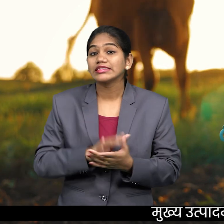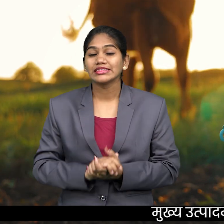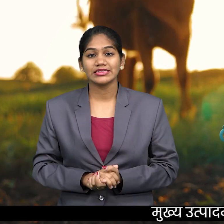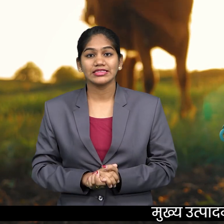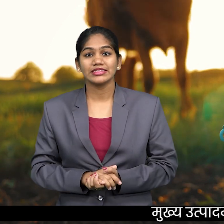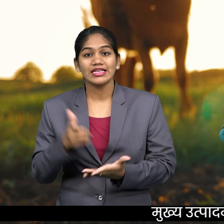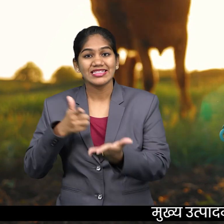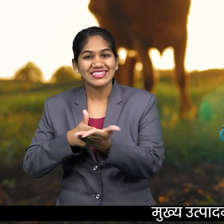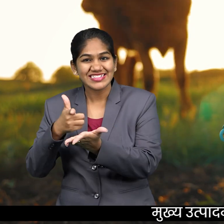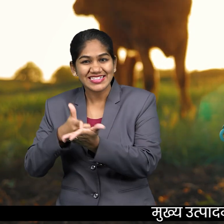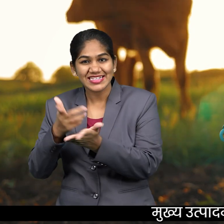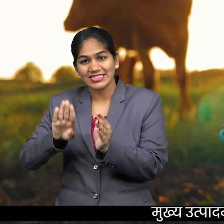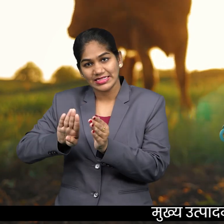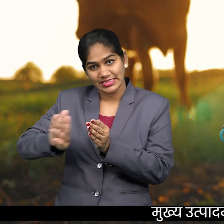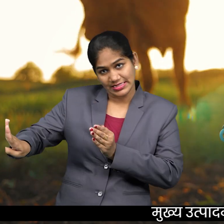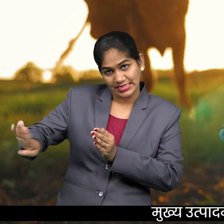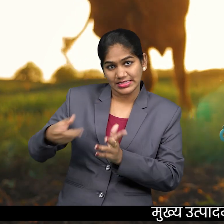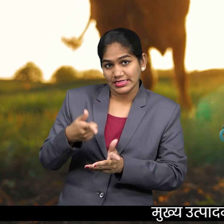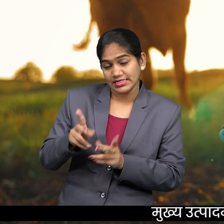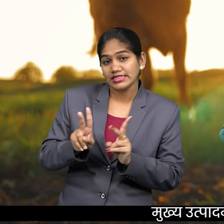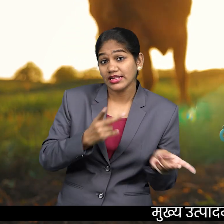उत्पादन क्रियाकलाप असलेल्या